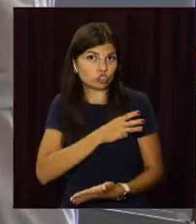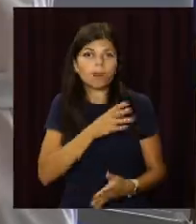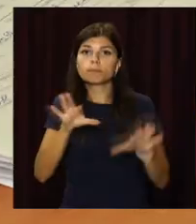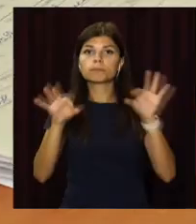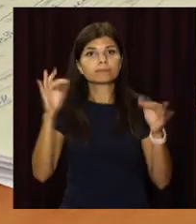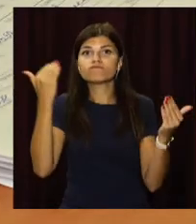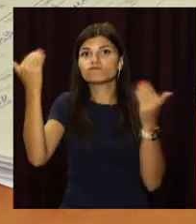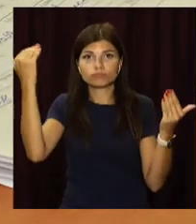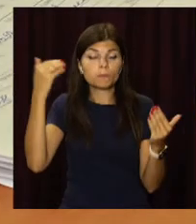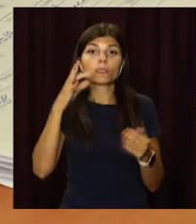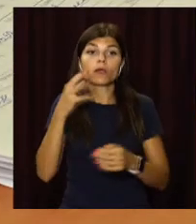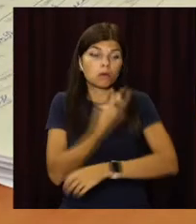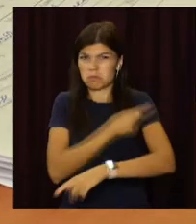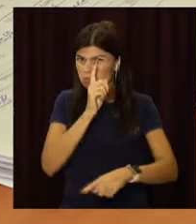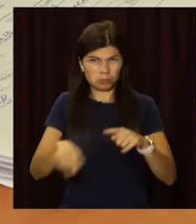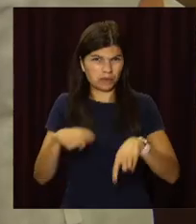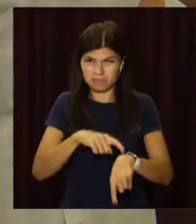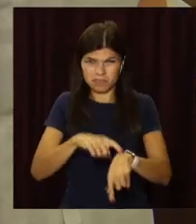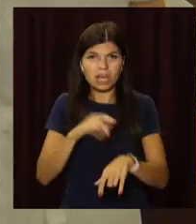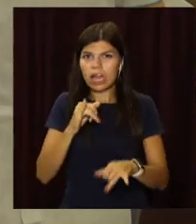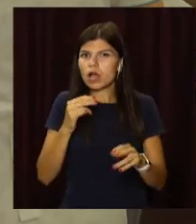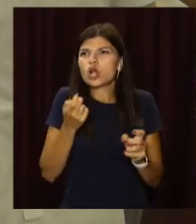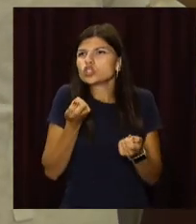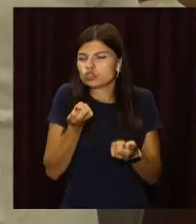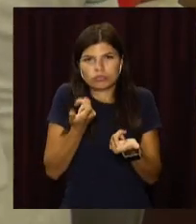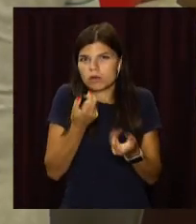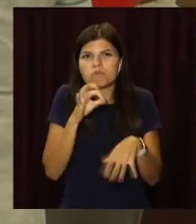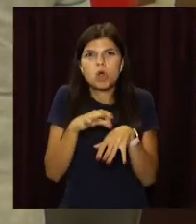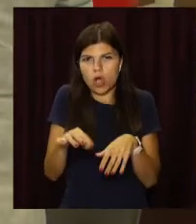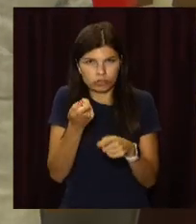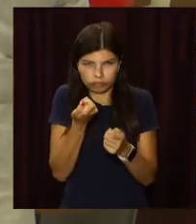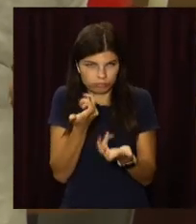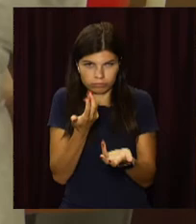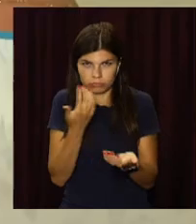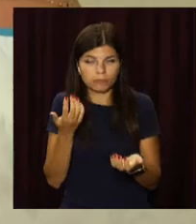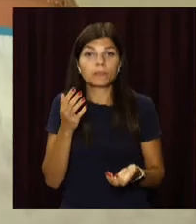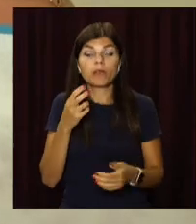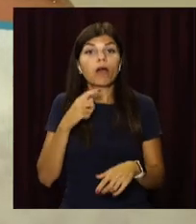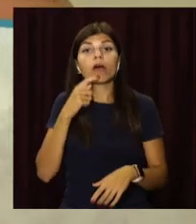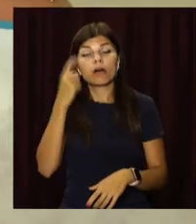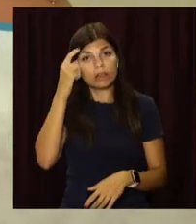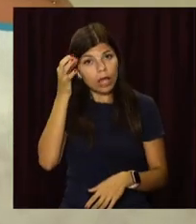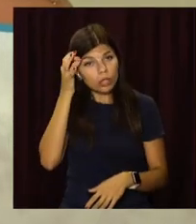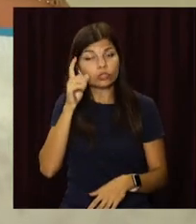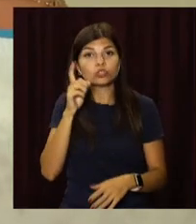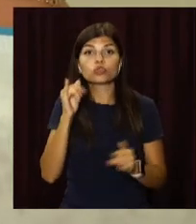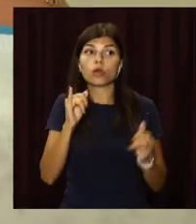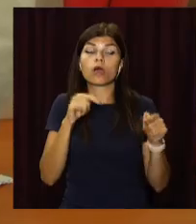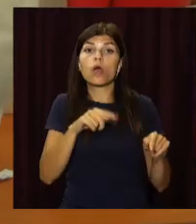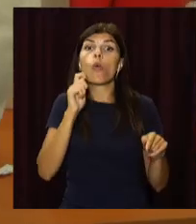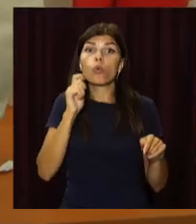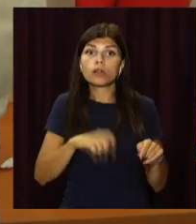власним бажанням. Процес щеплення швидкий та майже безболісний, кажуть фахівці. Та нагадують, в Україні стартувала п'ята